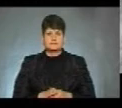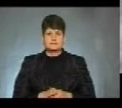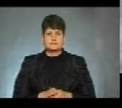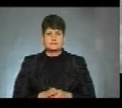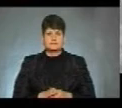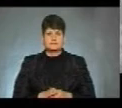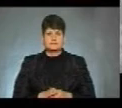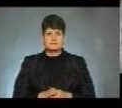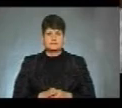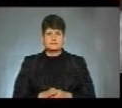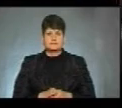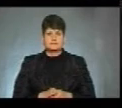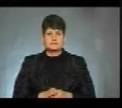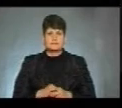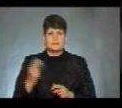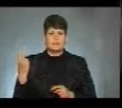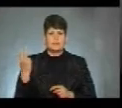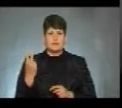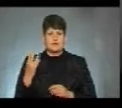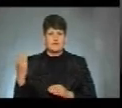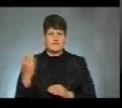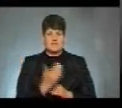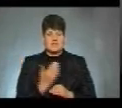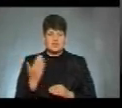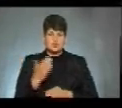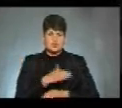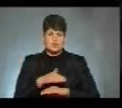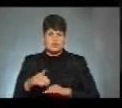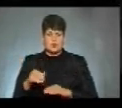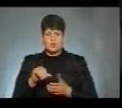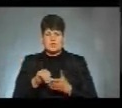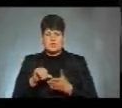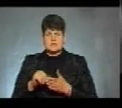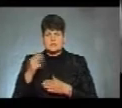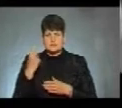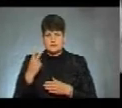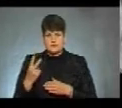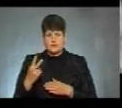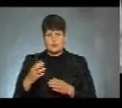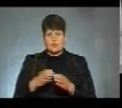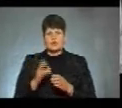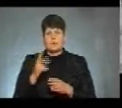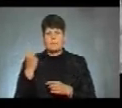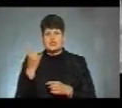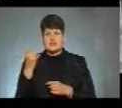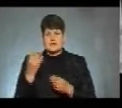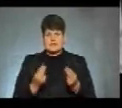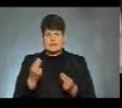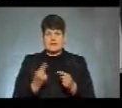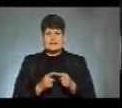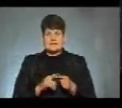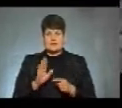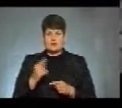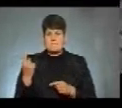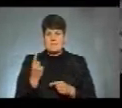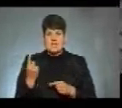пов'язок. По два боки вишикувані учасники з обох курінів, які переважно перший раз на грі. Це буде їхній перший